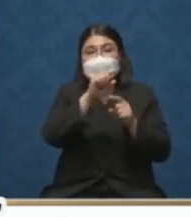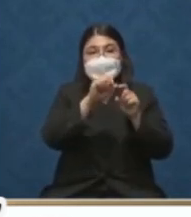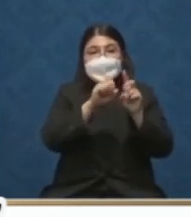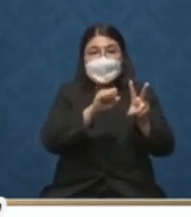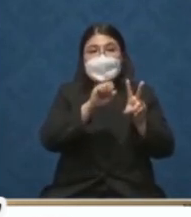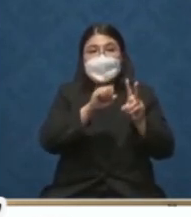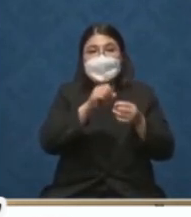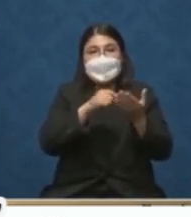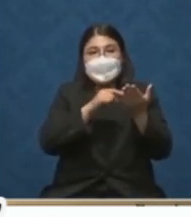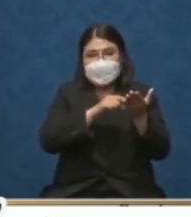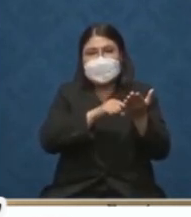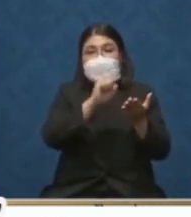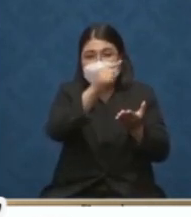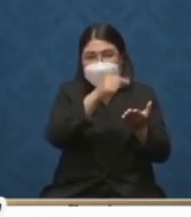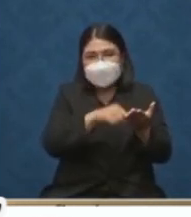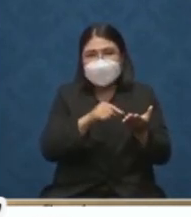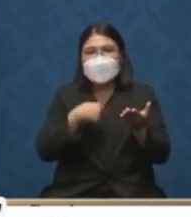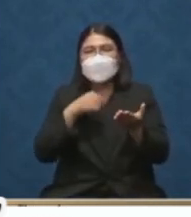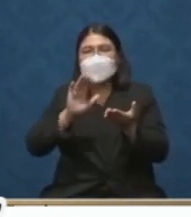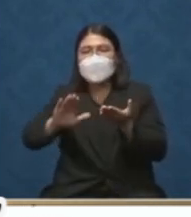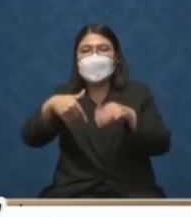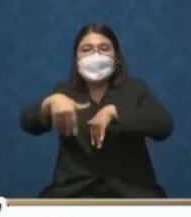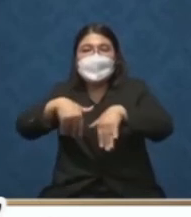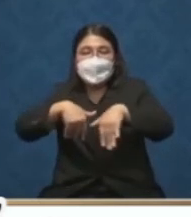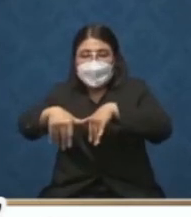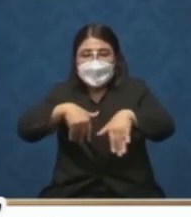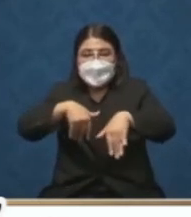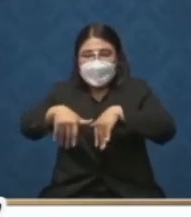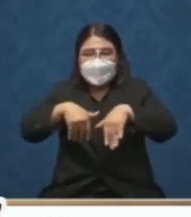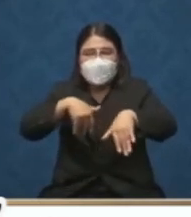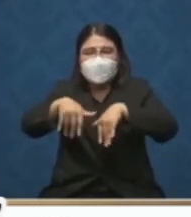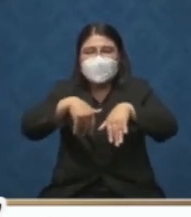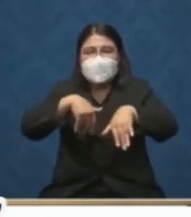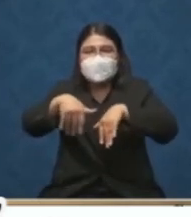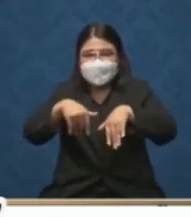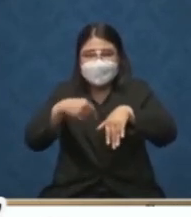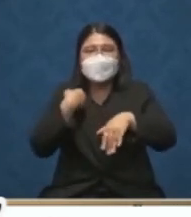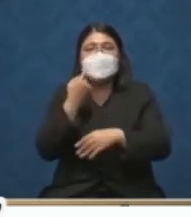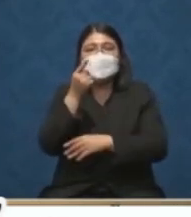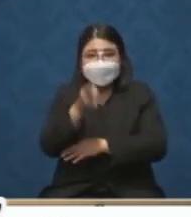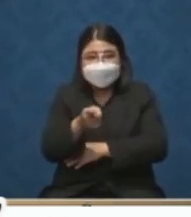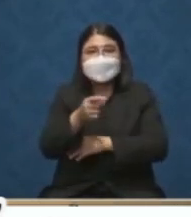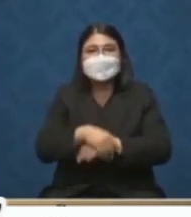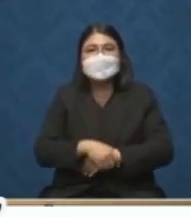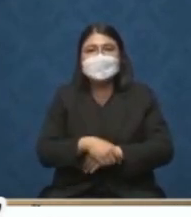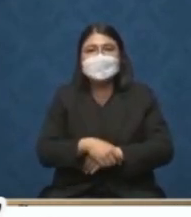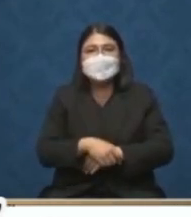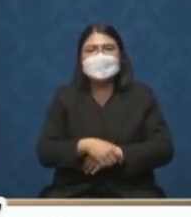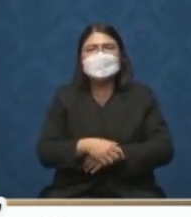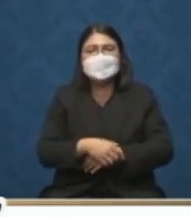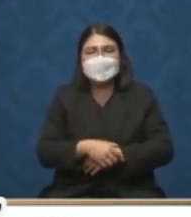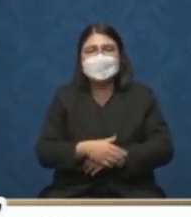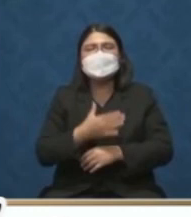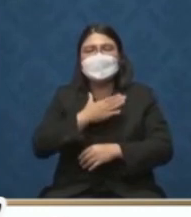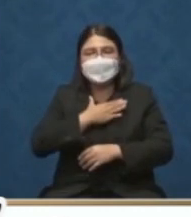ผมหวังว่ารัฐธรรมนูญฉบับที่เราวาดหวังว่าจะมาแทนปี60เนี่ยจะ